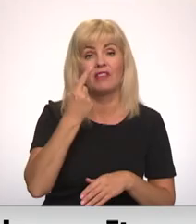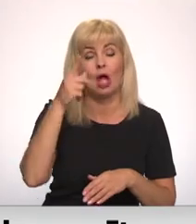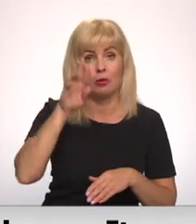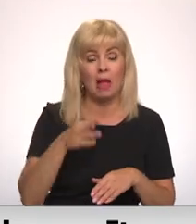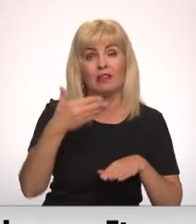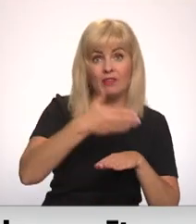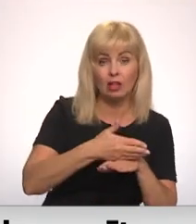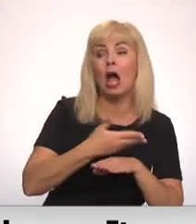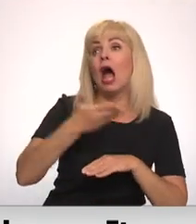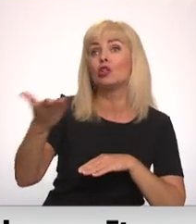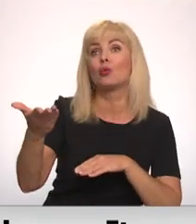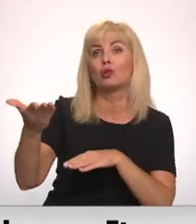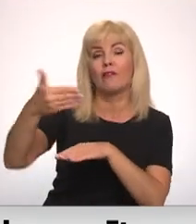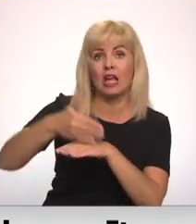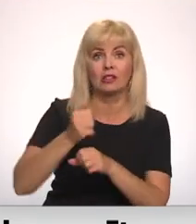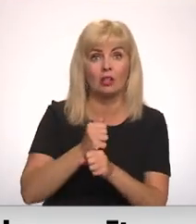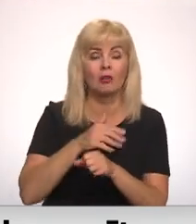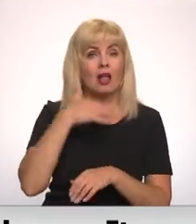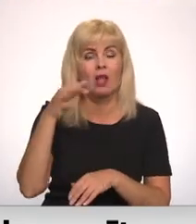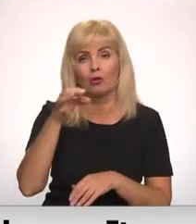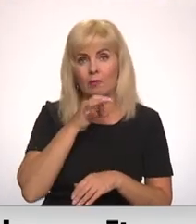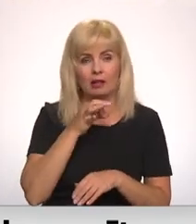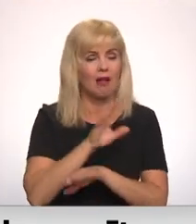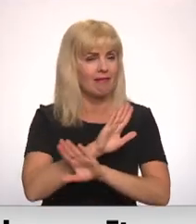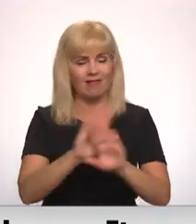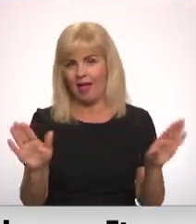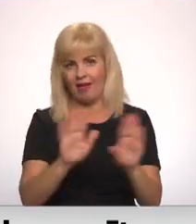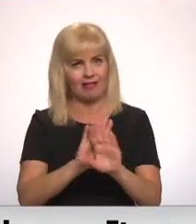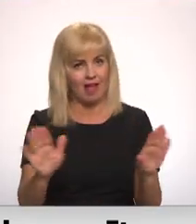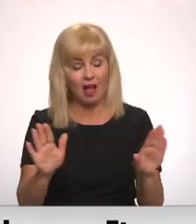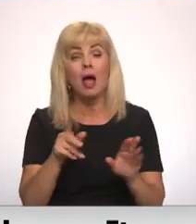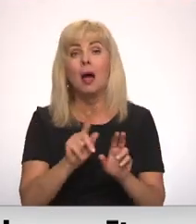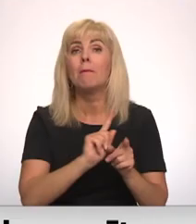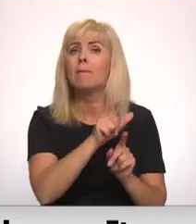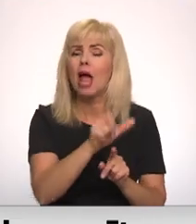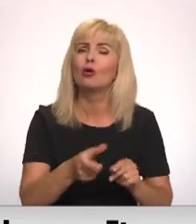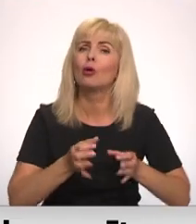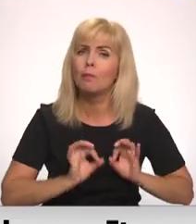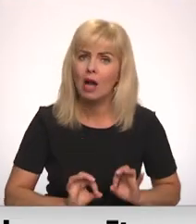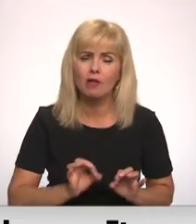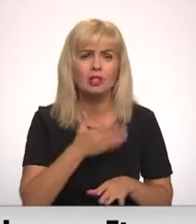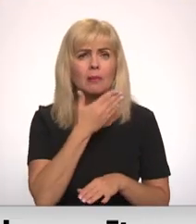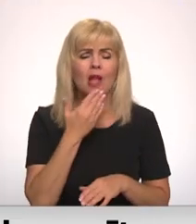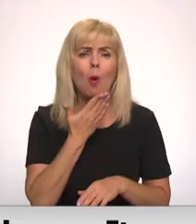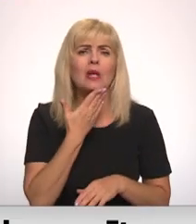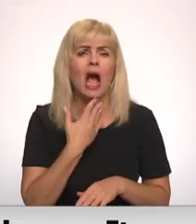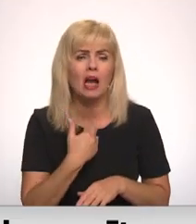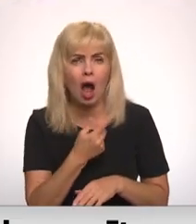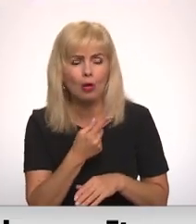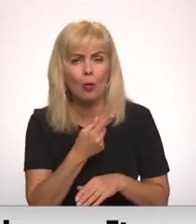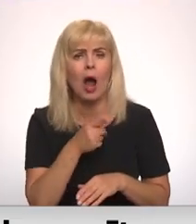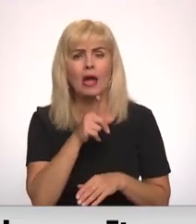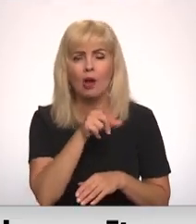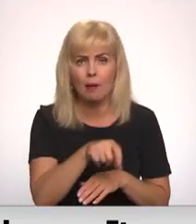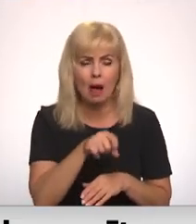aiziešu jūsu vietā pastrādāt. Daudz man pateikuši neiešaivā. Pedagoga profesija nav iekārojamākā. Par to